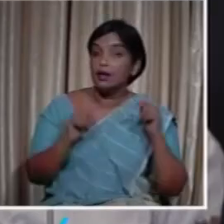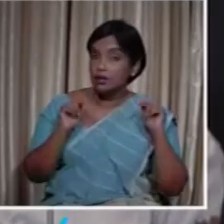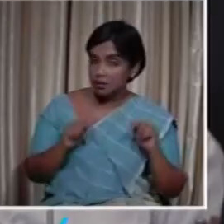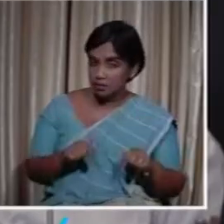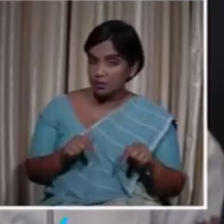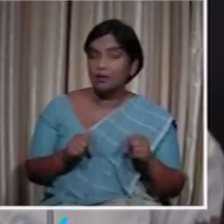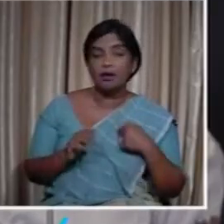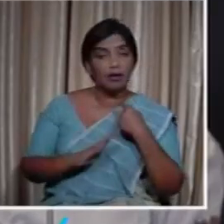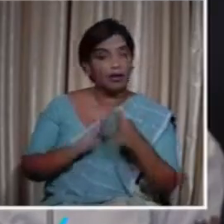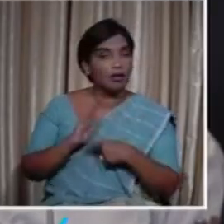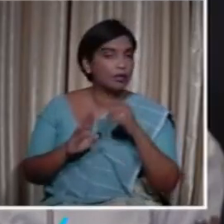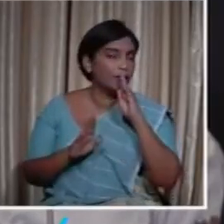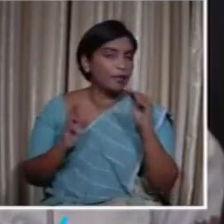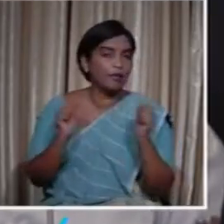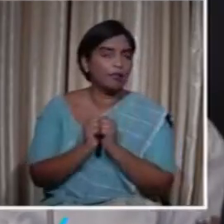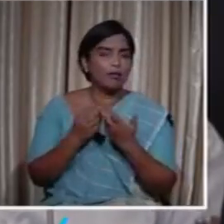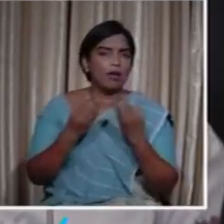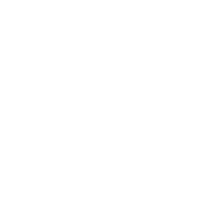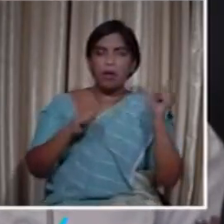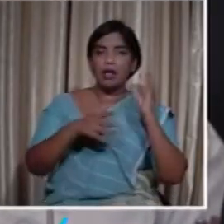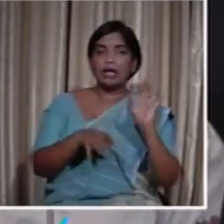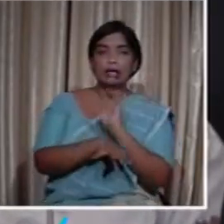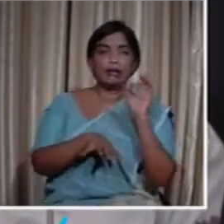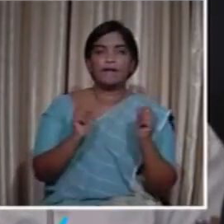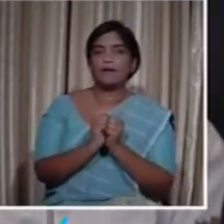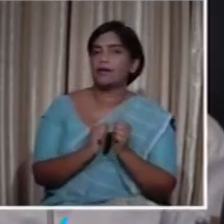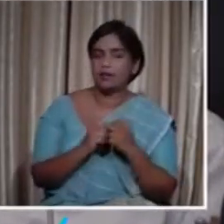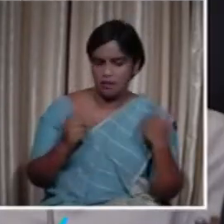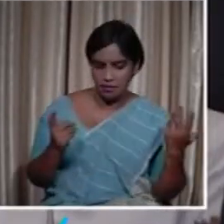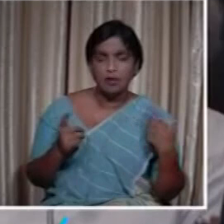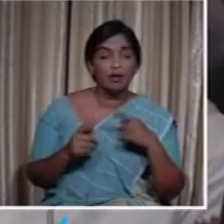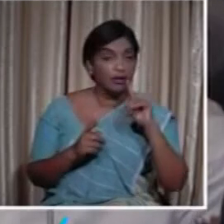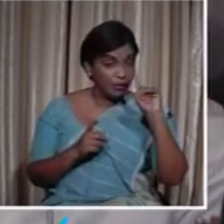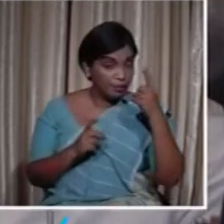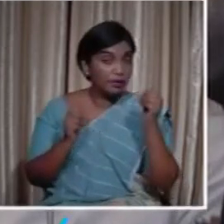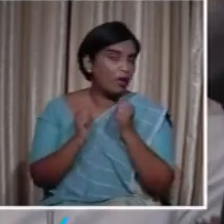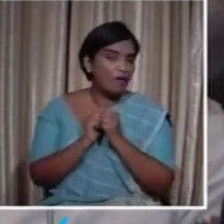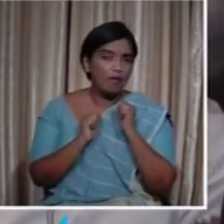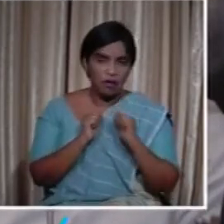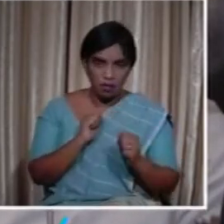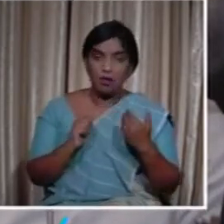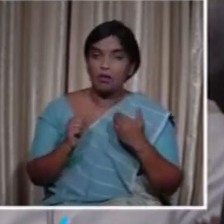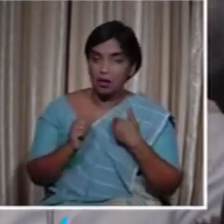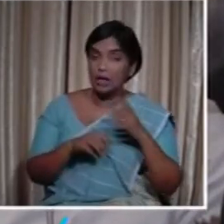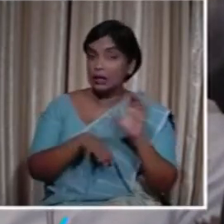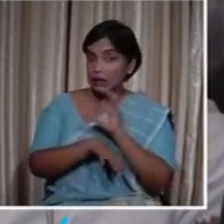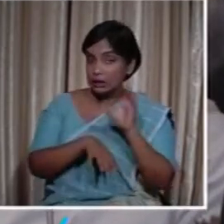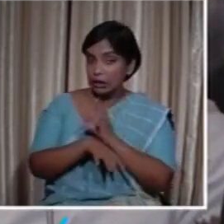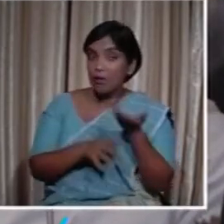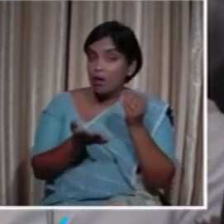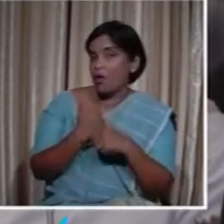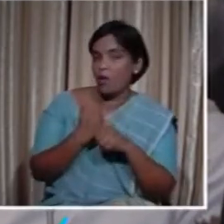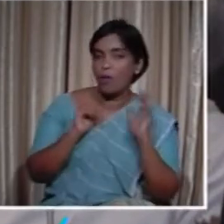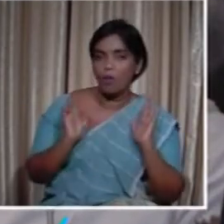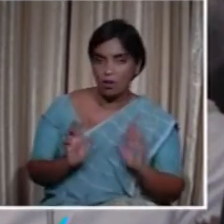Then, අපේ රට හරියට ක්‍රියාවිරහිත. Our country is not working like a well-oiled machine. We are not sure what we have to do first. This